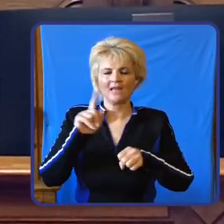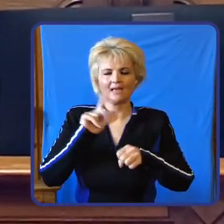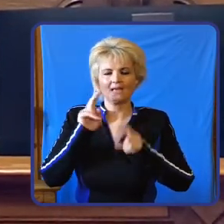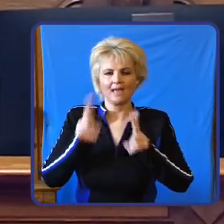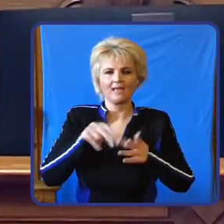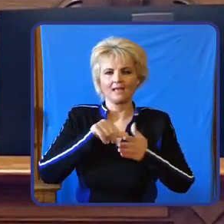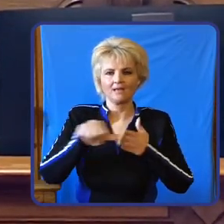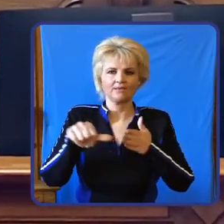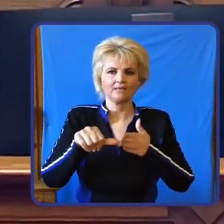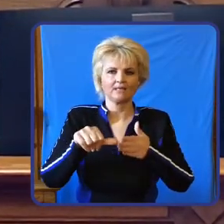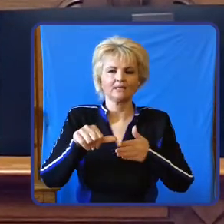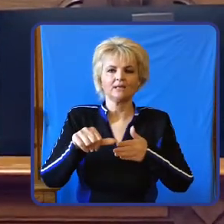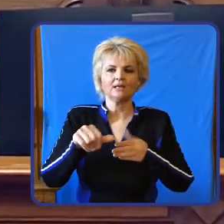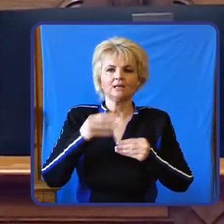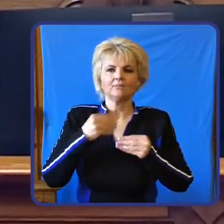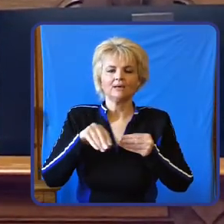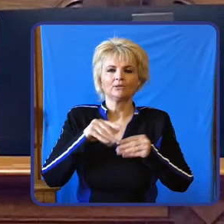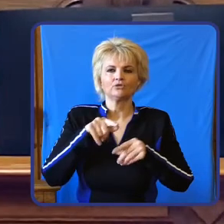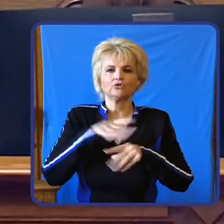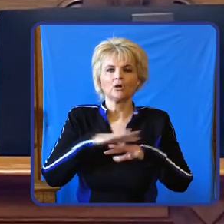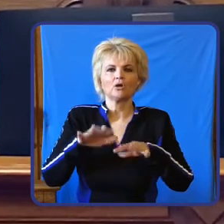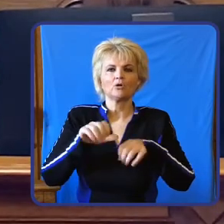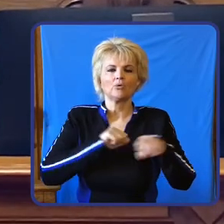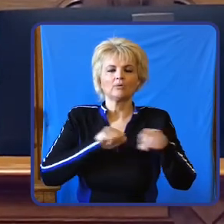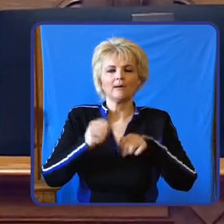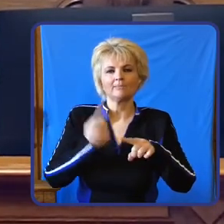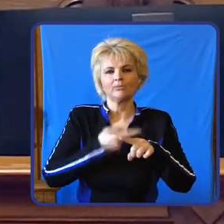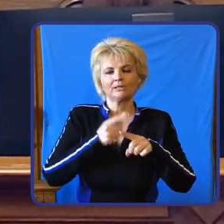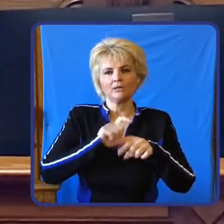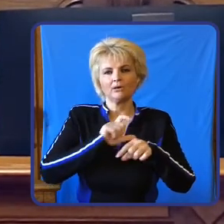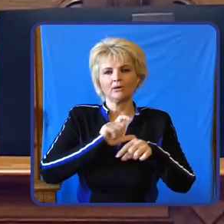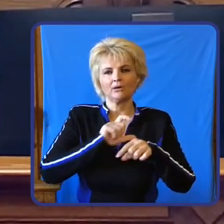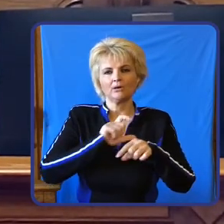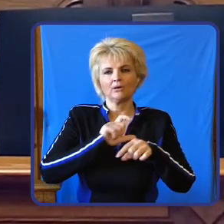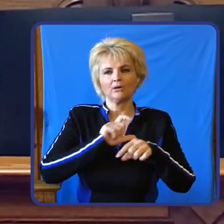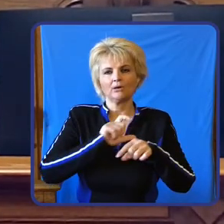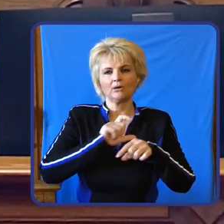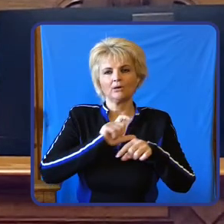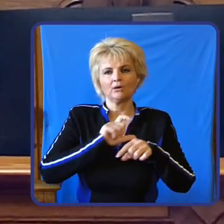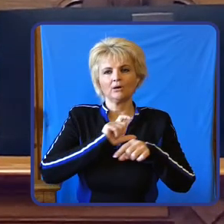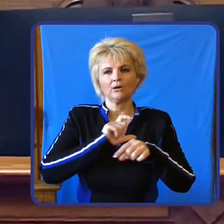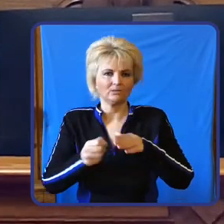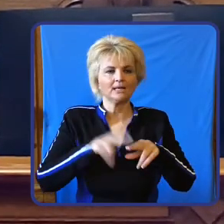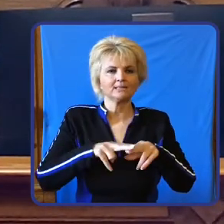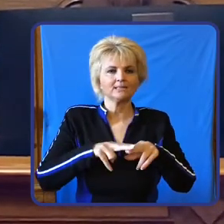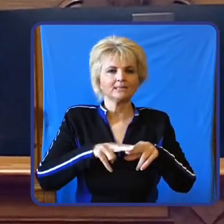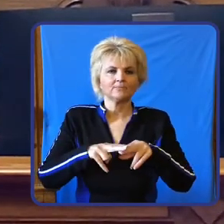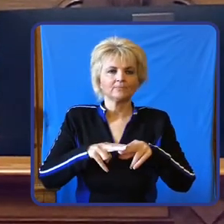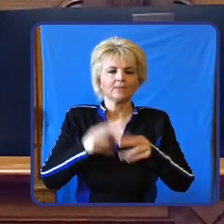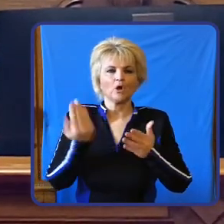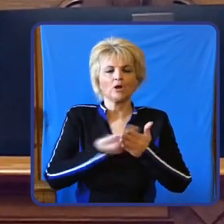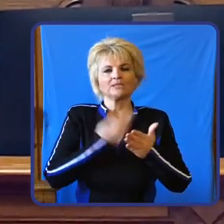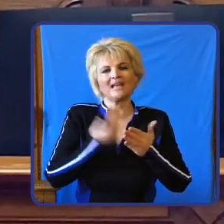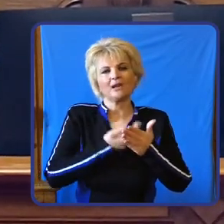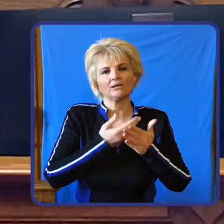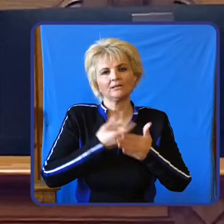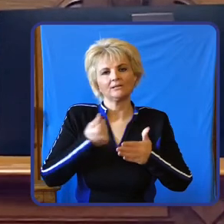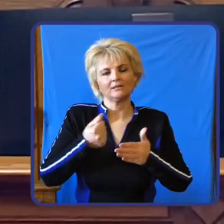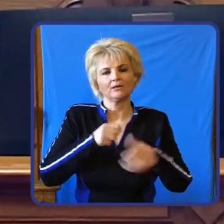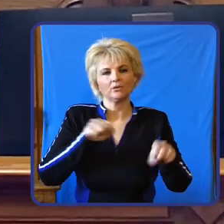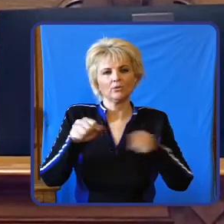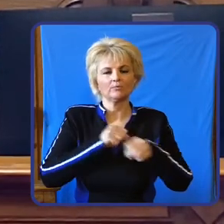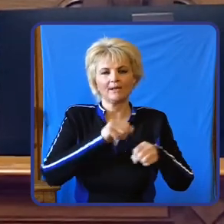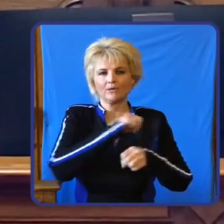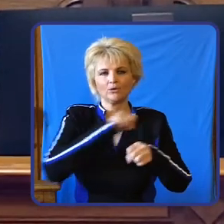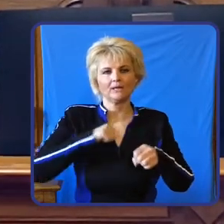kifizetni, hiszen az csak is kizárólag a kormány politikája miatt sújt minket. A rendszerhasználati díjat a kormány önkéntesen emeli, valószínűleg